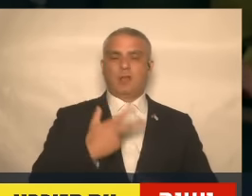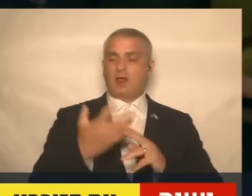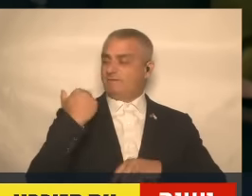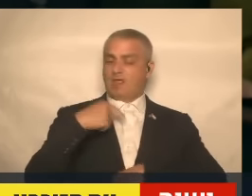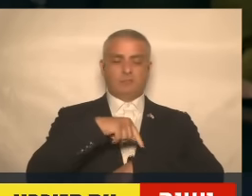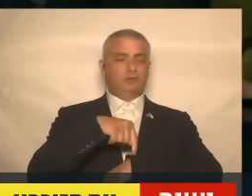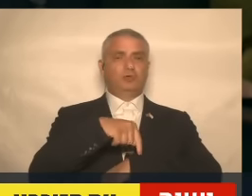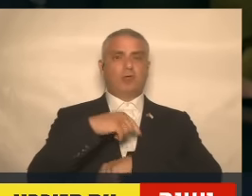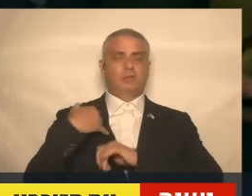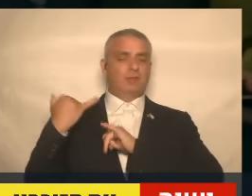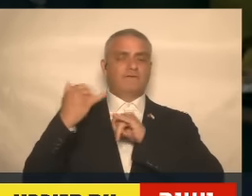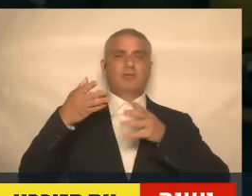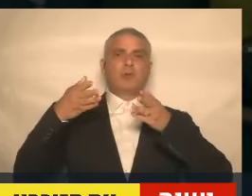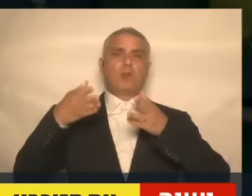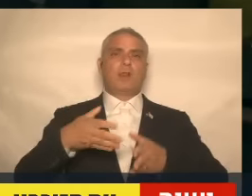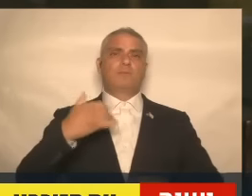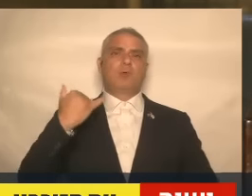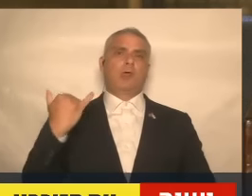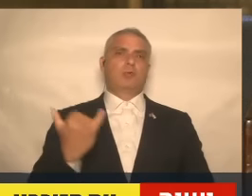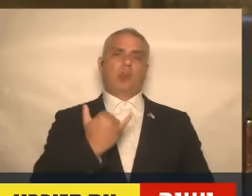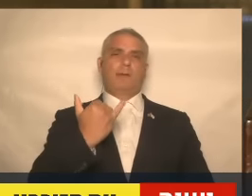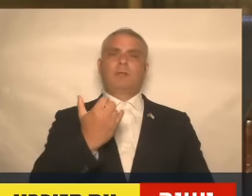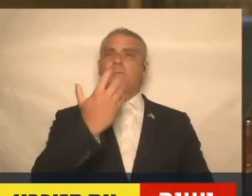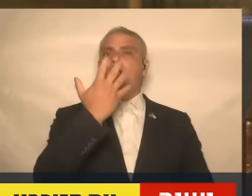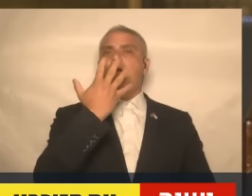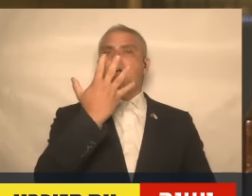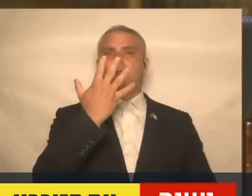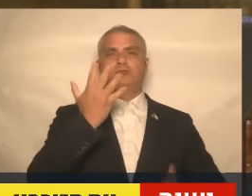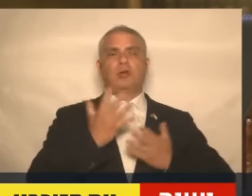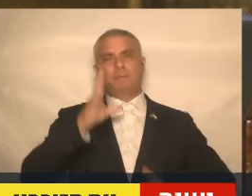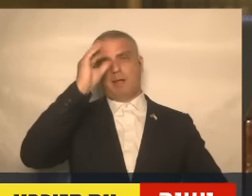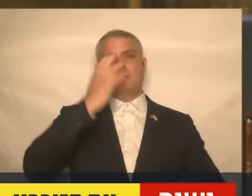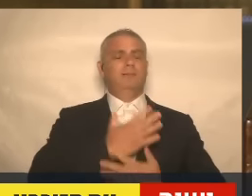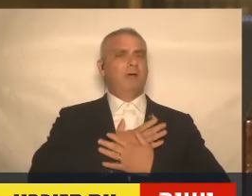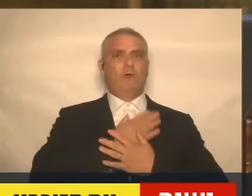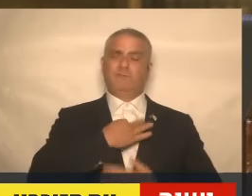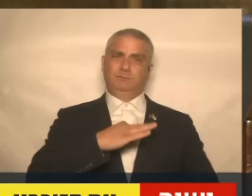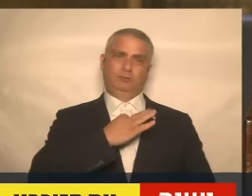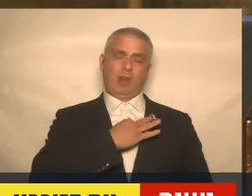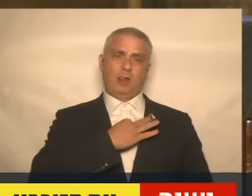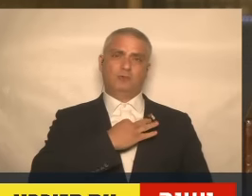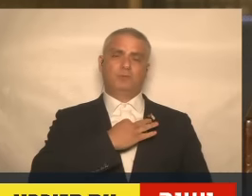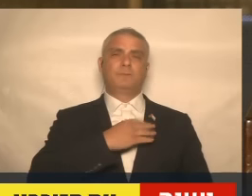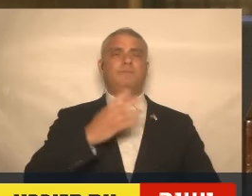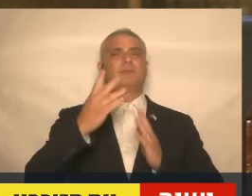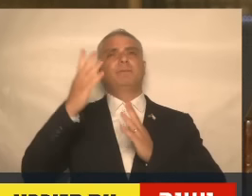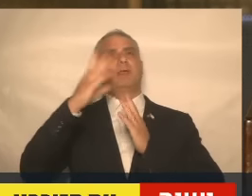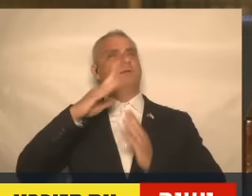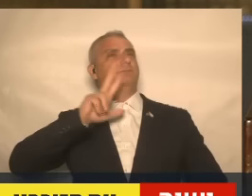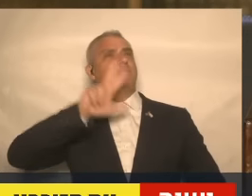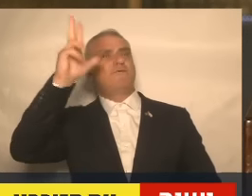שעות ספורות הבאנו למנוחת עולמים 5 מבנינו האהובים. מנידן עד באר